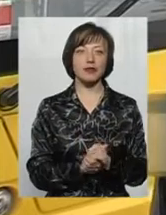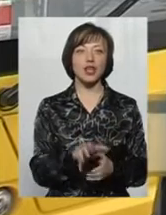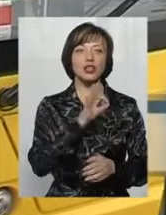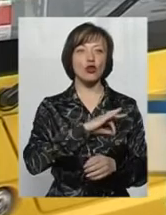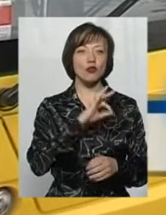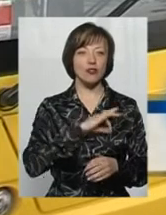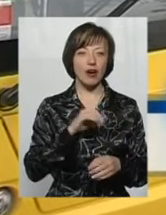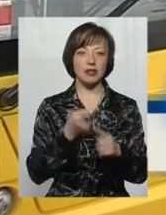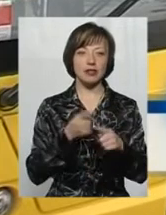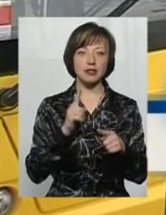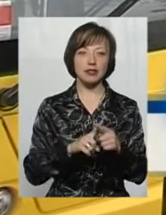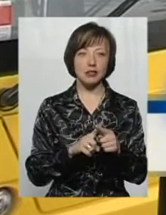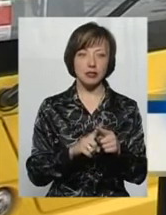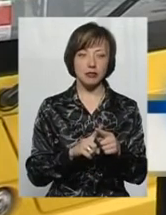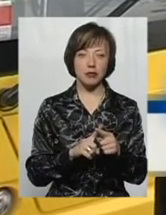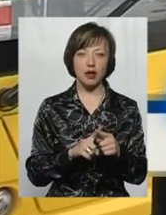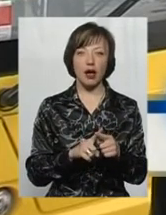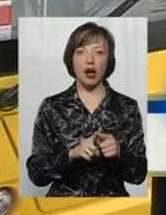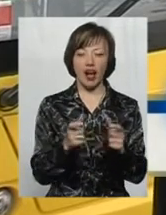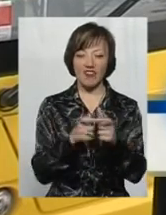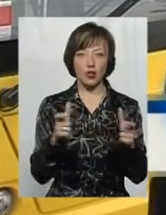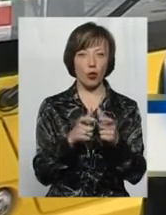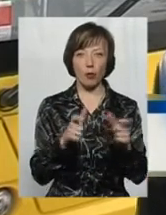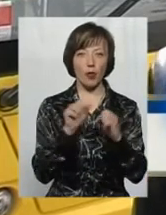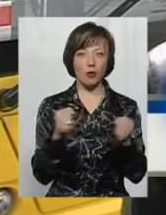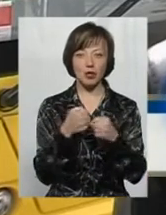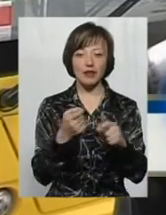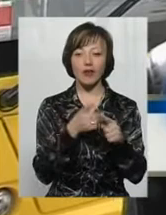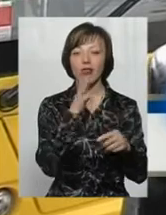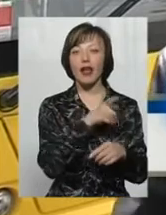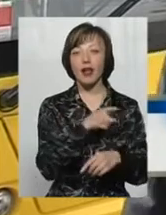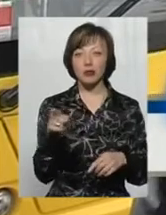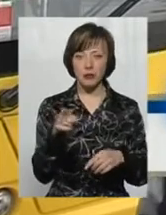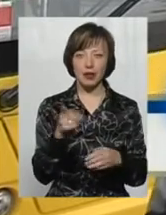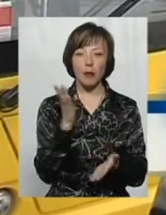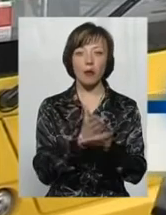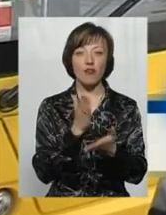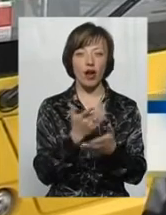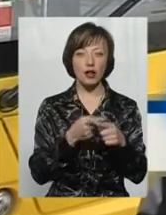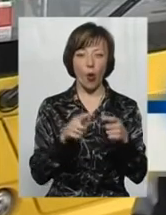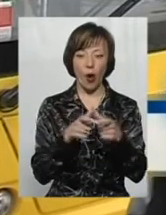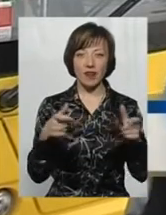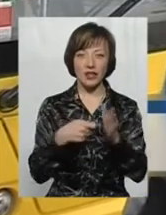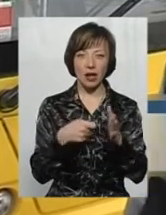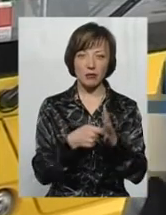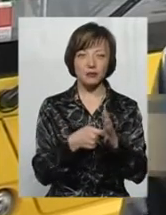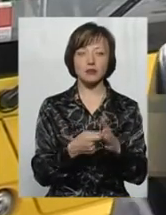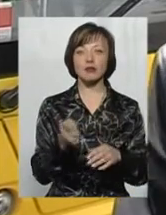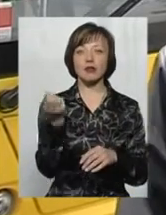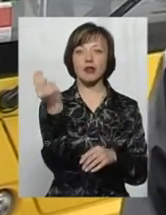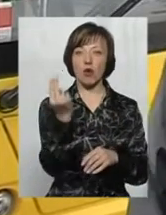що передбачено таймінг життя такого квитка. Через певний час він з такого